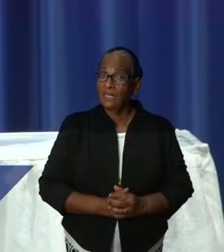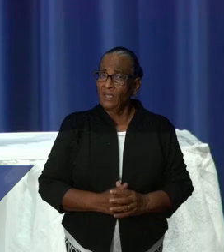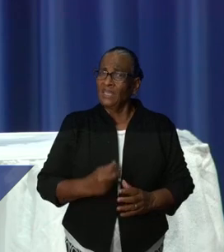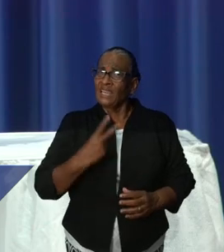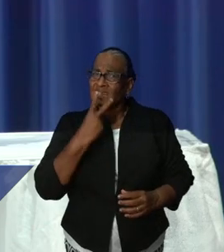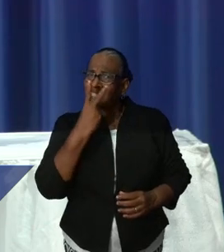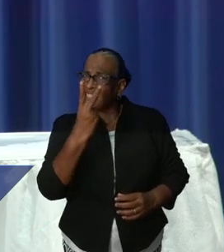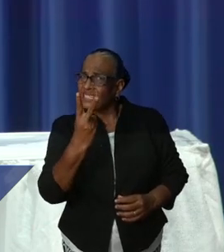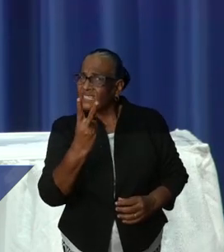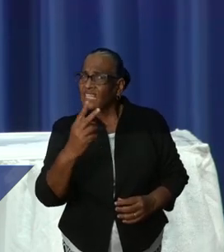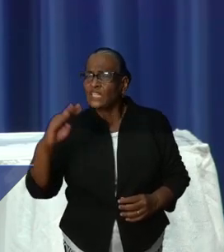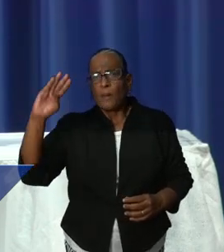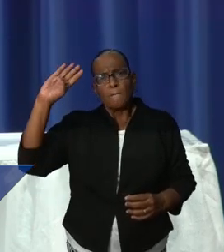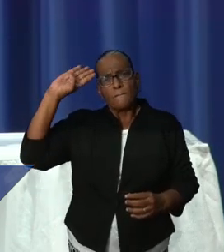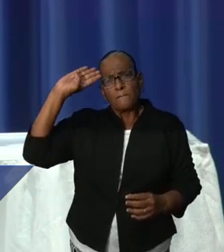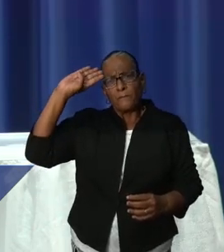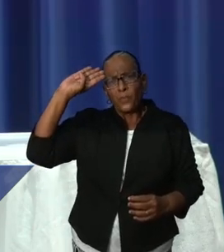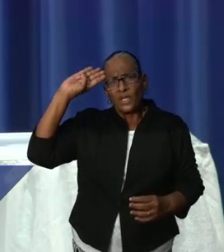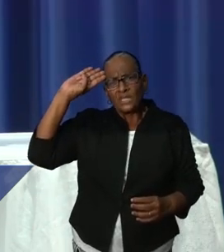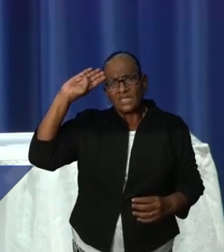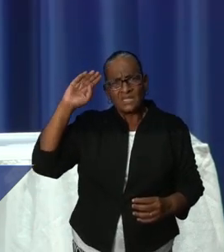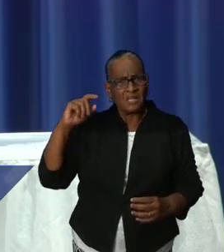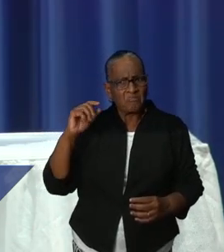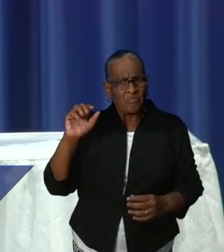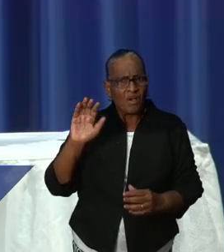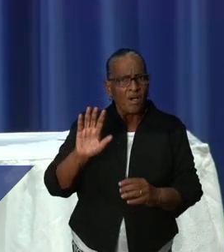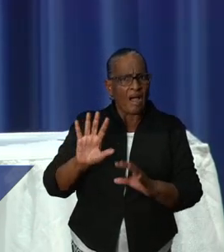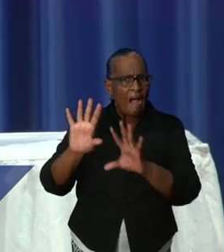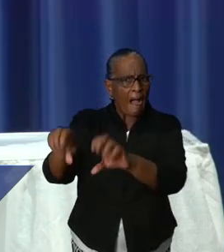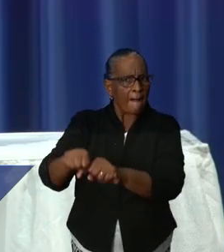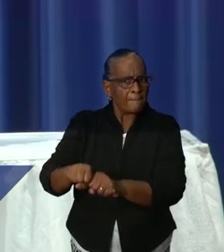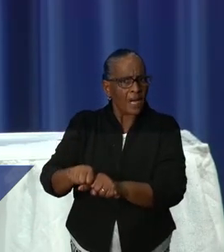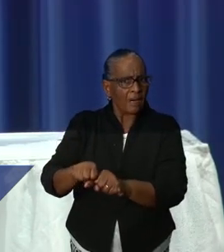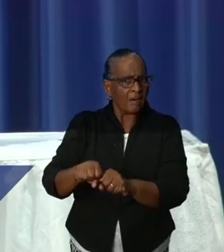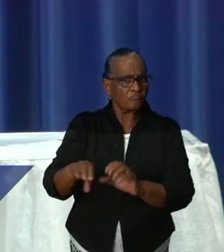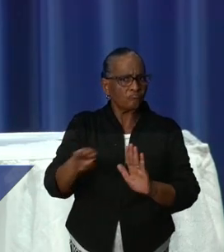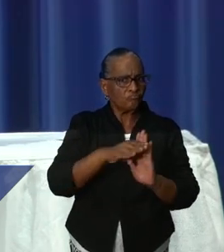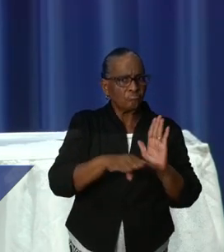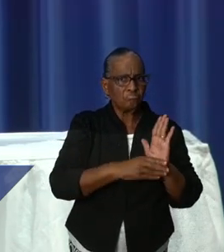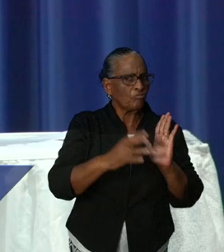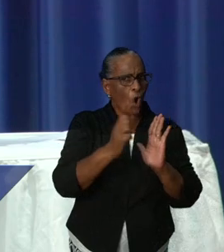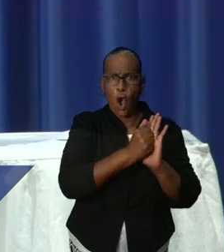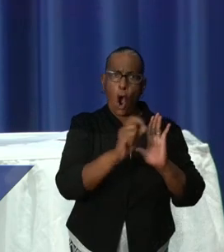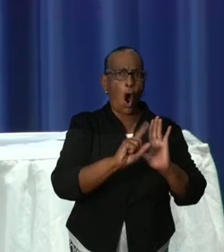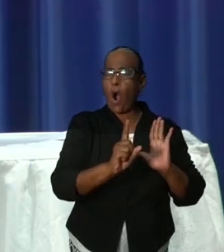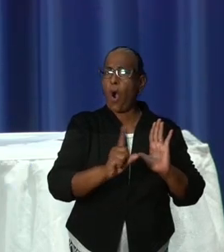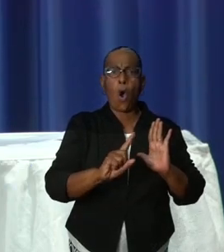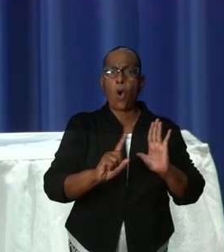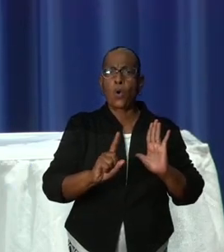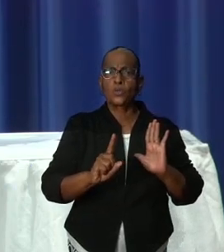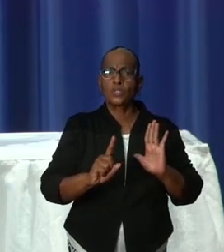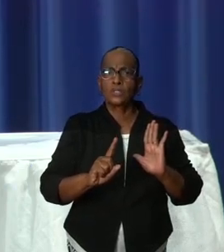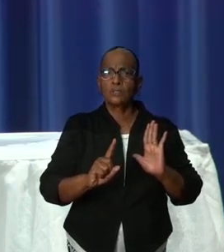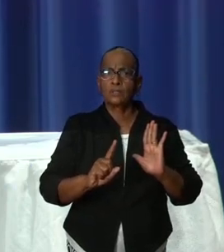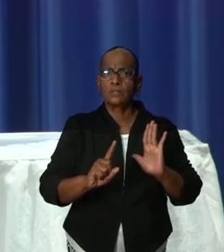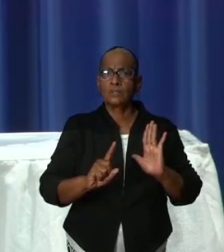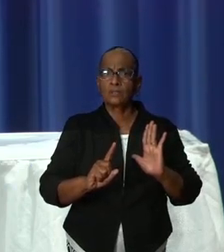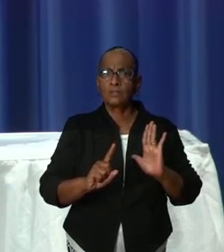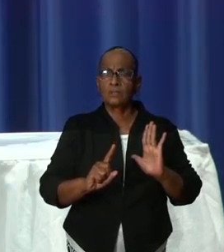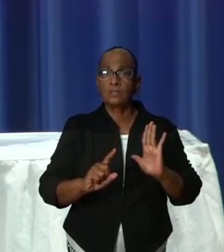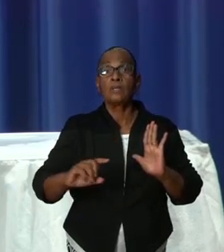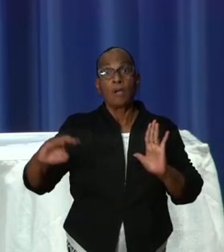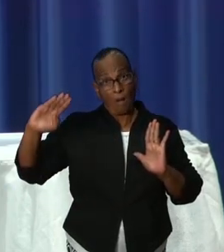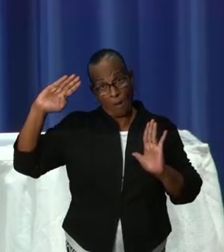merkt u dat de politie bij overtreding of het zich niet houden aan de regels die daardoor zijn uitgevaardigd, de politie